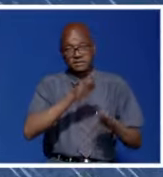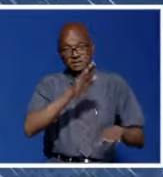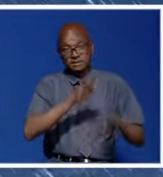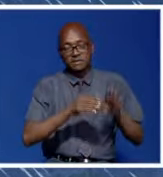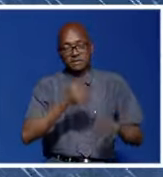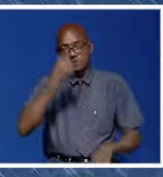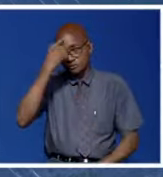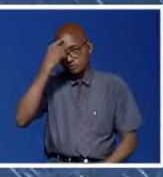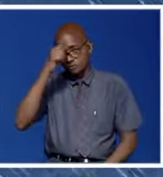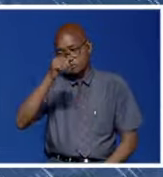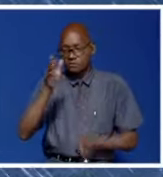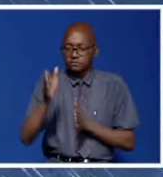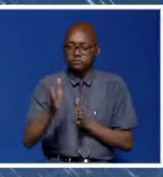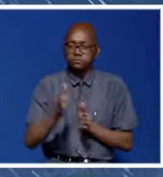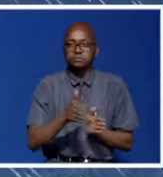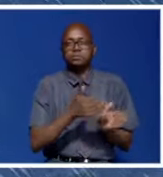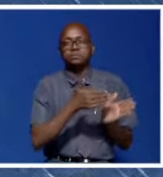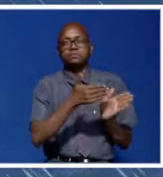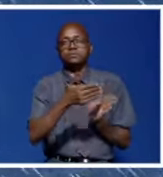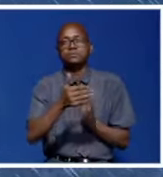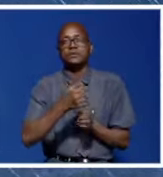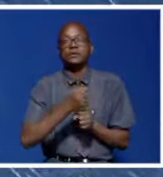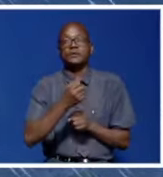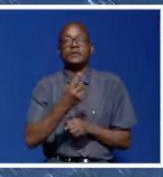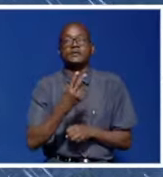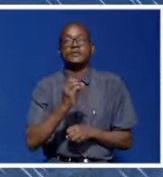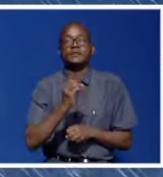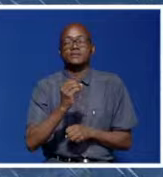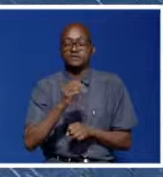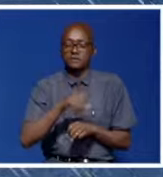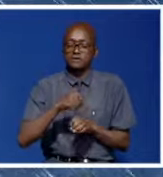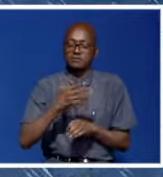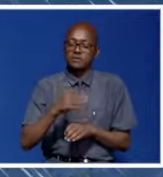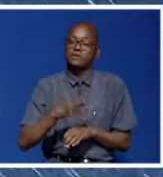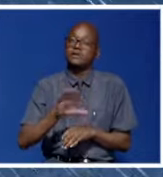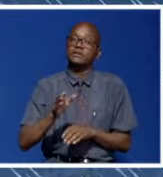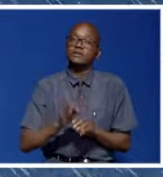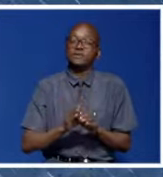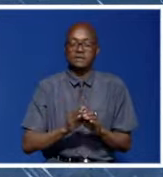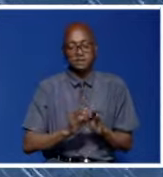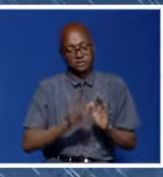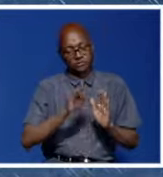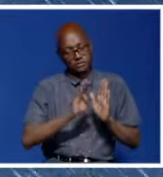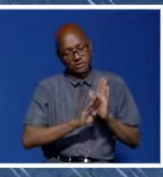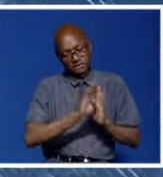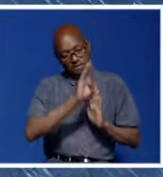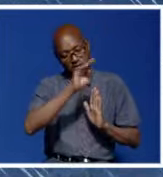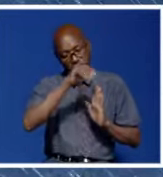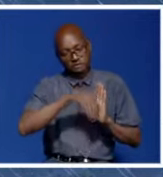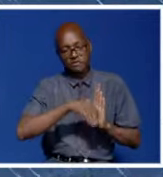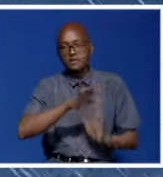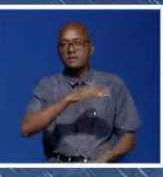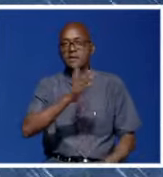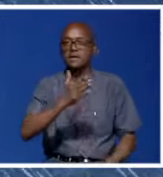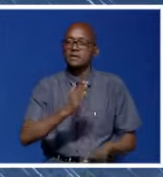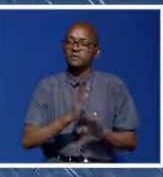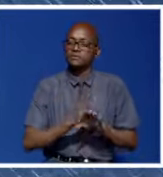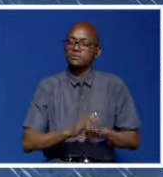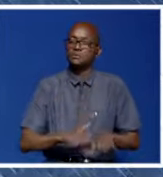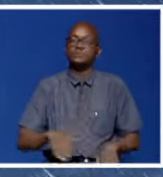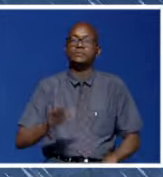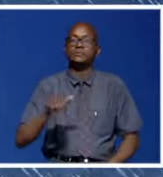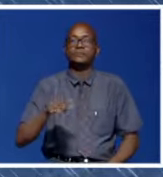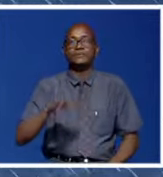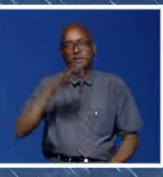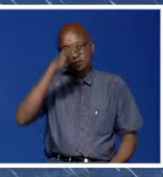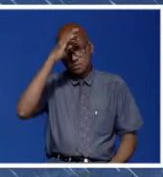upepo ukivuma kwa kasi ya kilomita 20 kwa saa pwani yote, pwani ya kaskazini pamoja na pwani ya kusini, kufanya hali ya bahari kuwa ni shwari katika maeneo haya. Joto